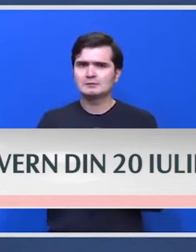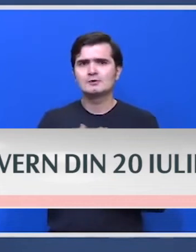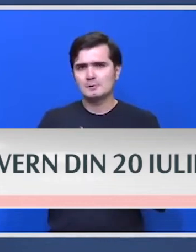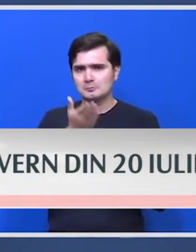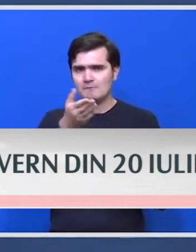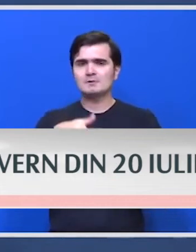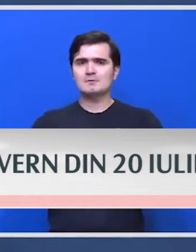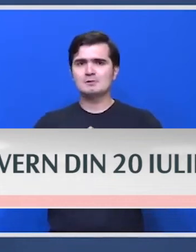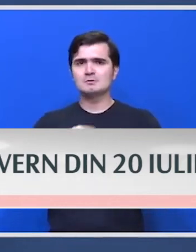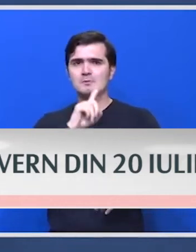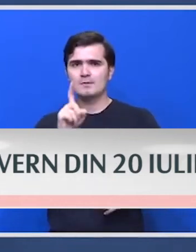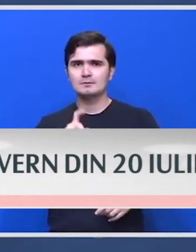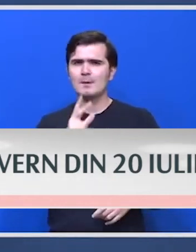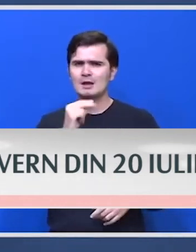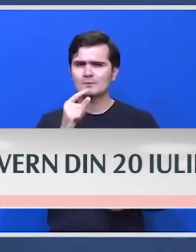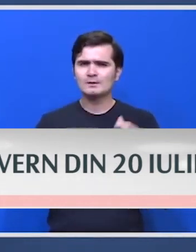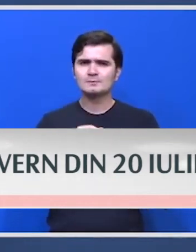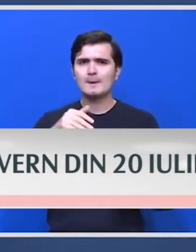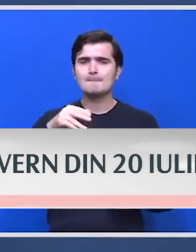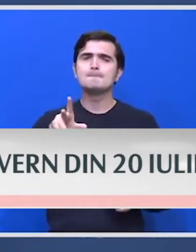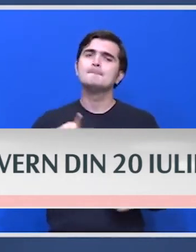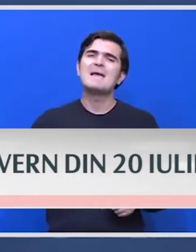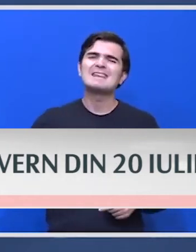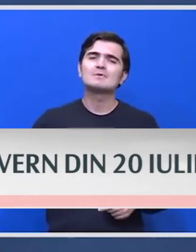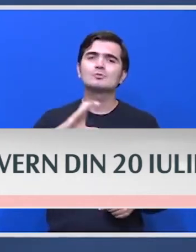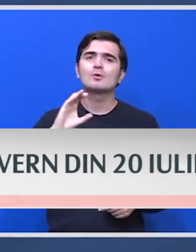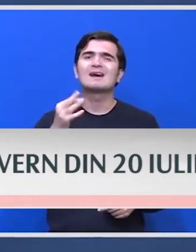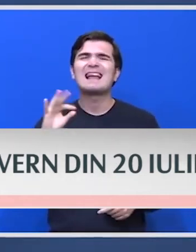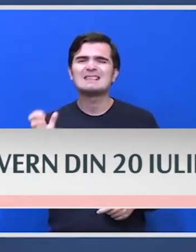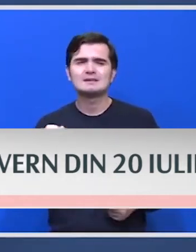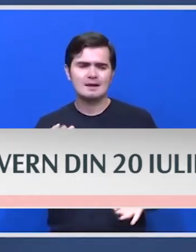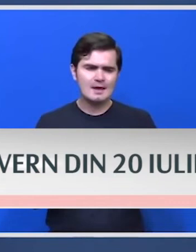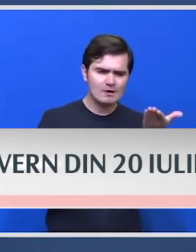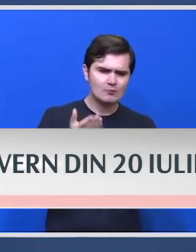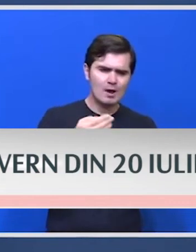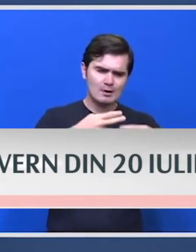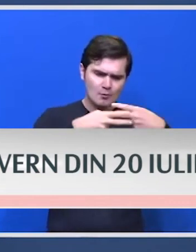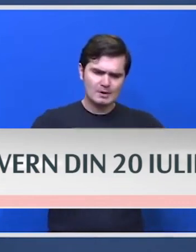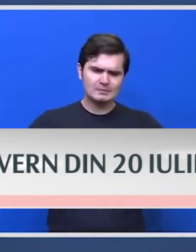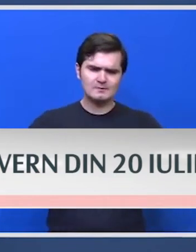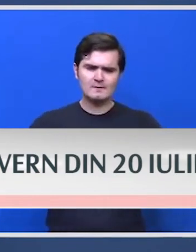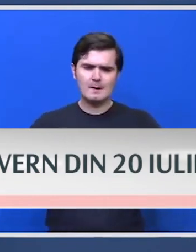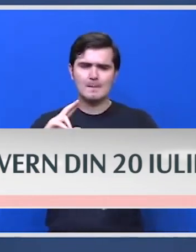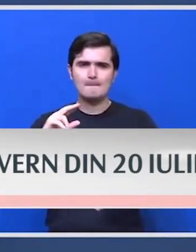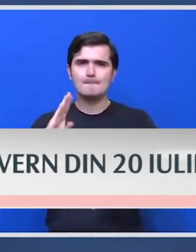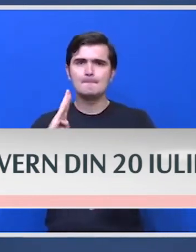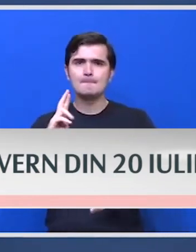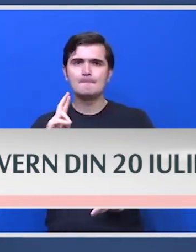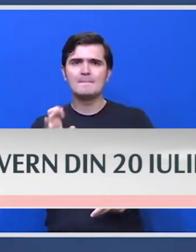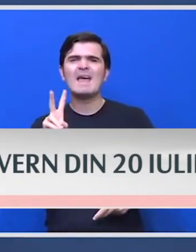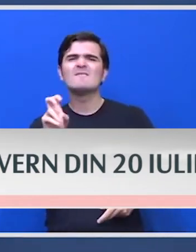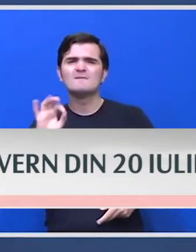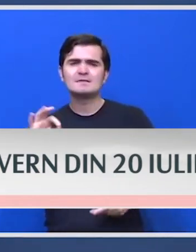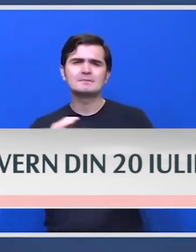întrebările. Ați vorbit de meritocrație, despre evaluare obiectivă, patente, brevete. Da.